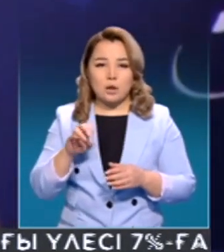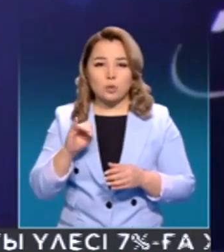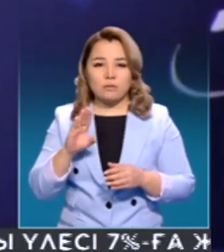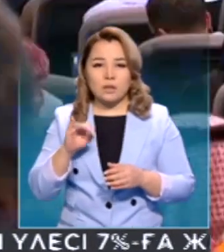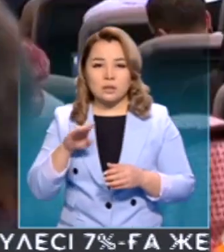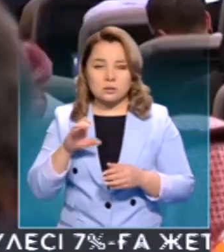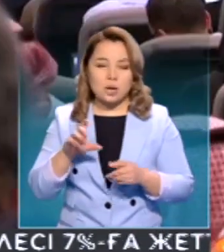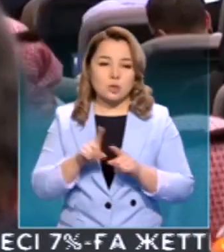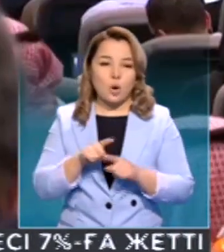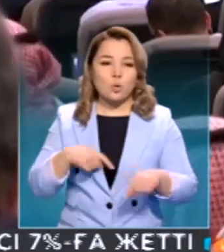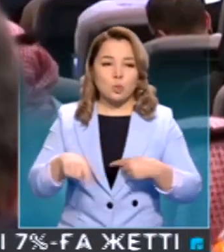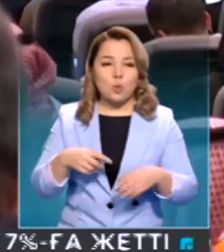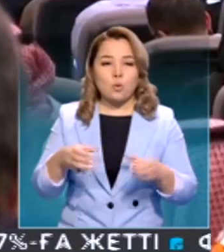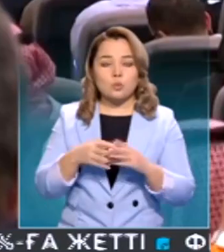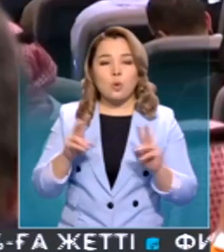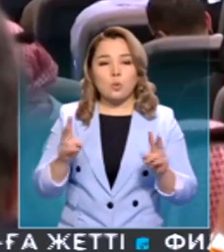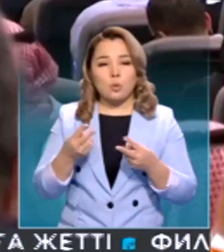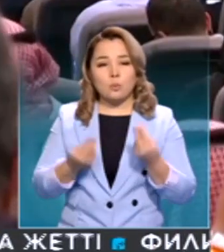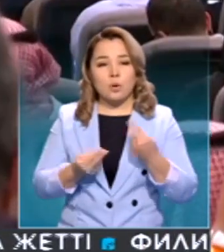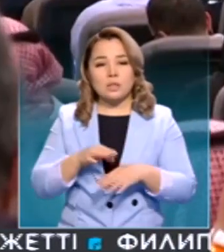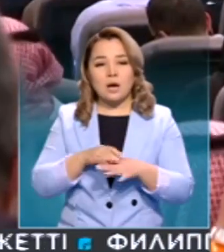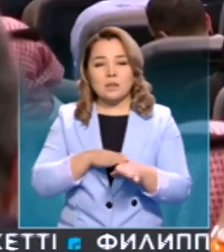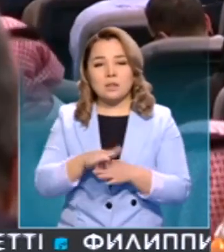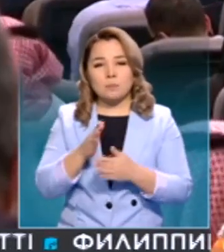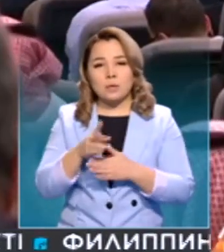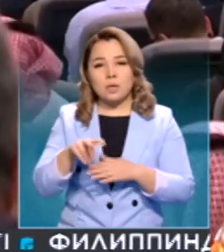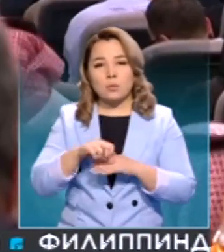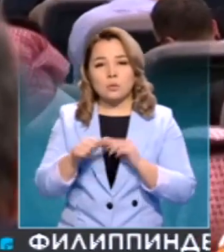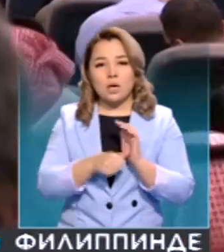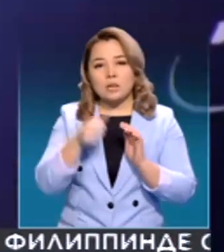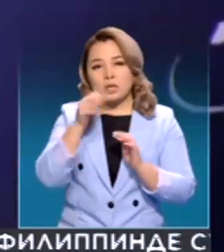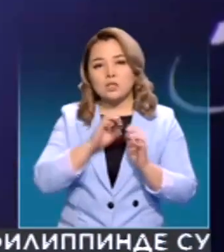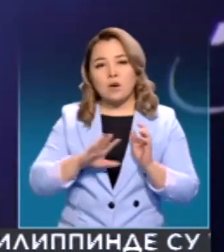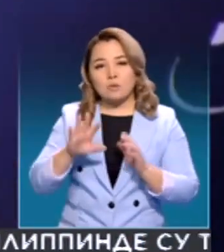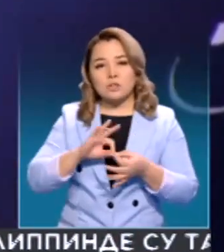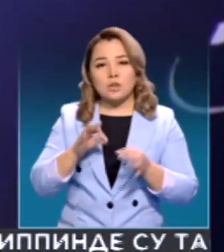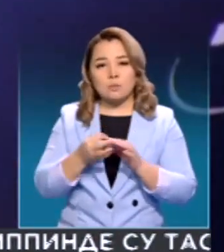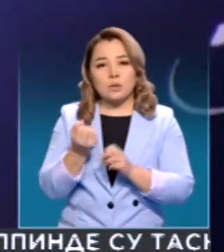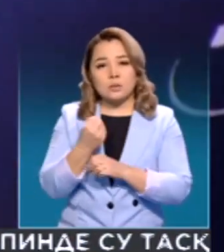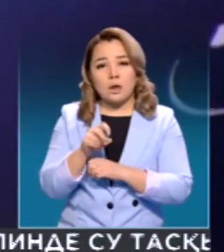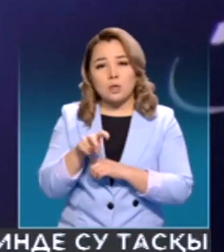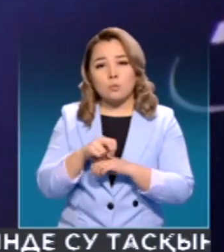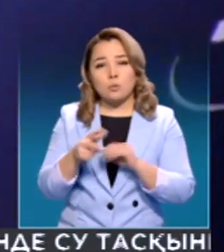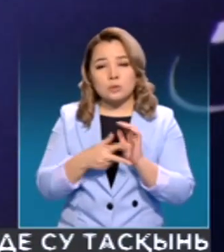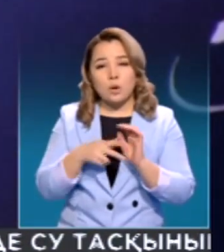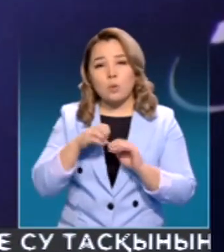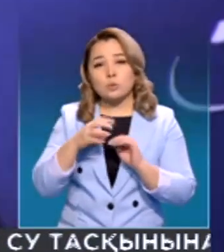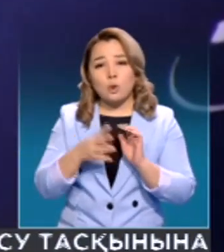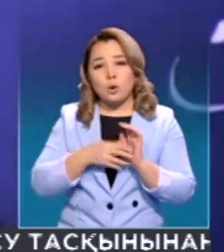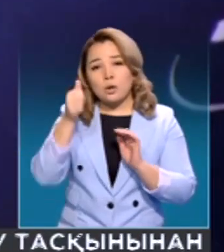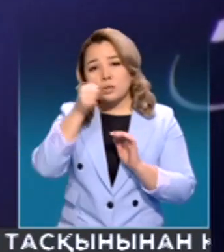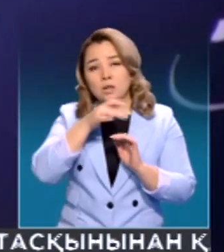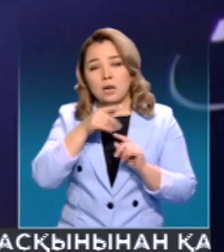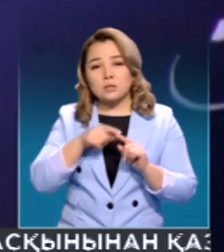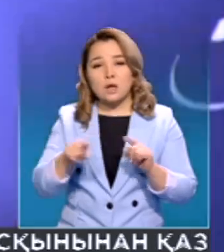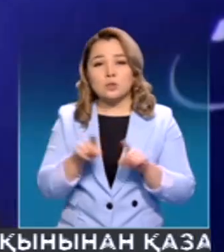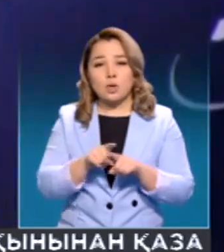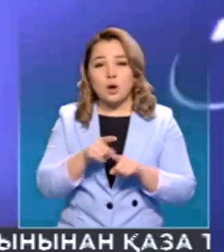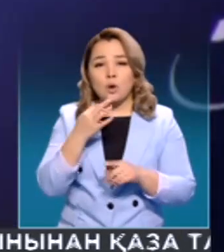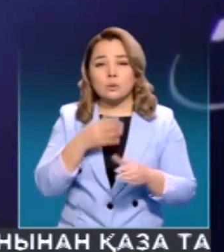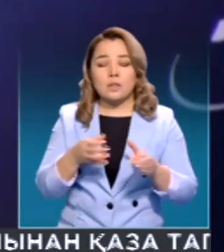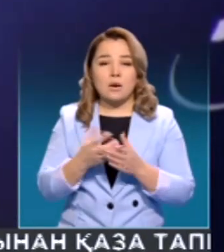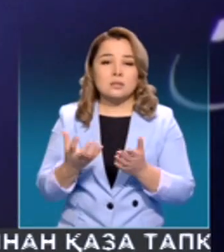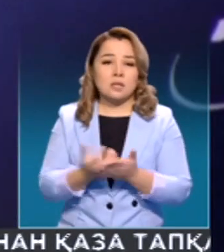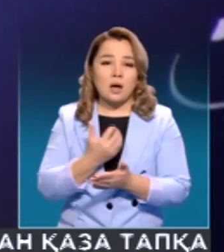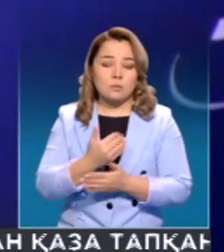клубтарында ойнаған. Сонымен қатар ол 2016 жылы Еуропа чемпионатын жеңді. 2018-2019 жылдары Ұлттар Лигасында